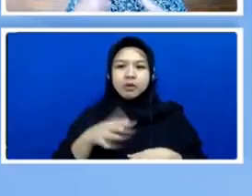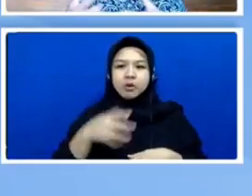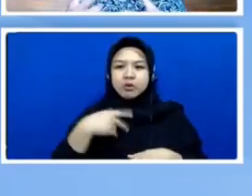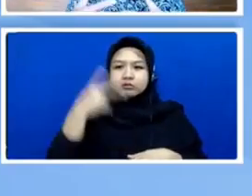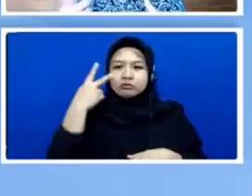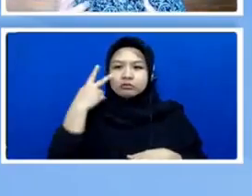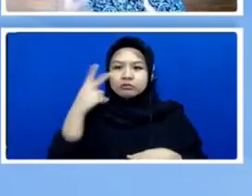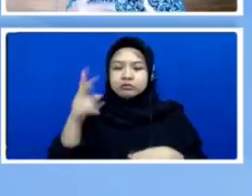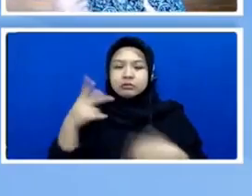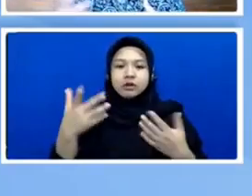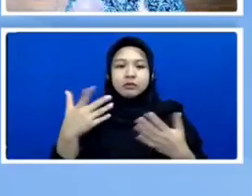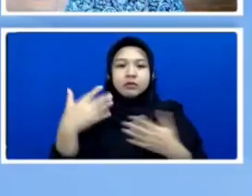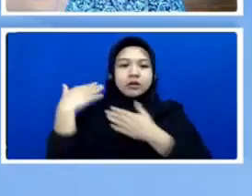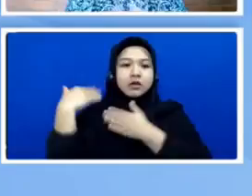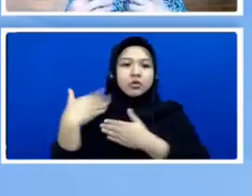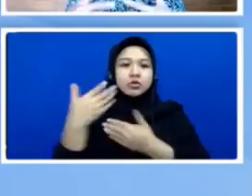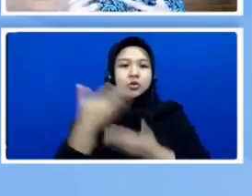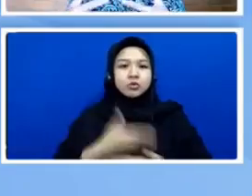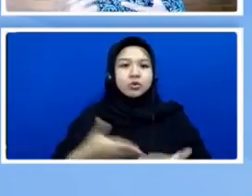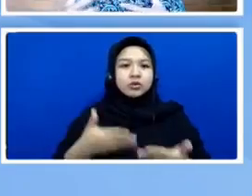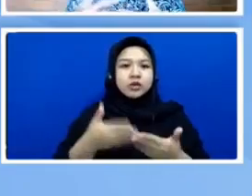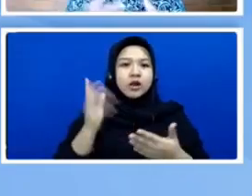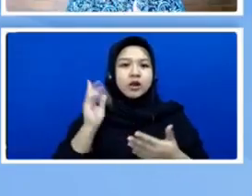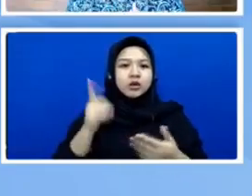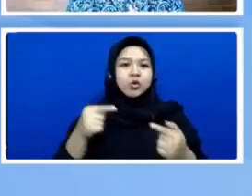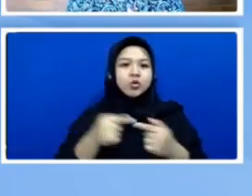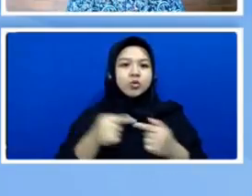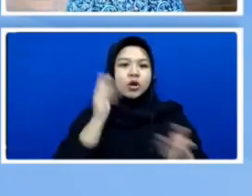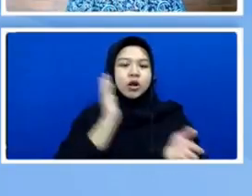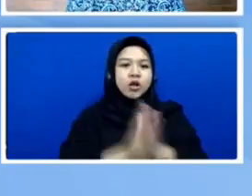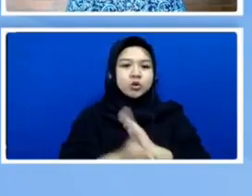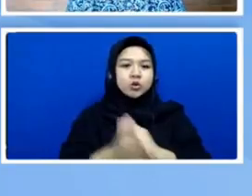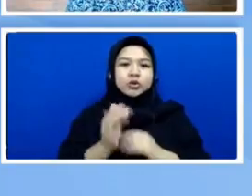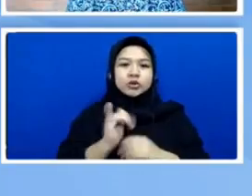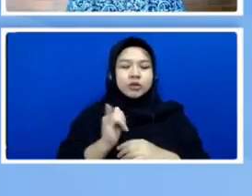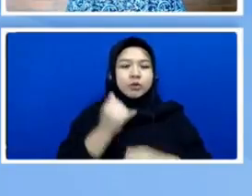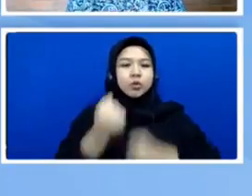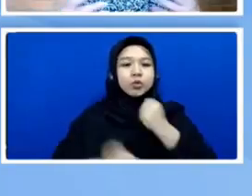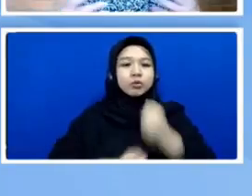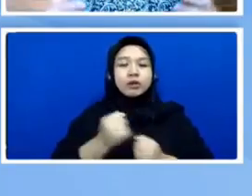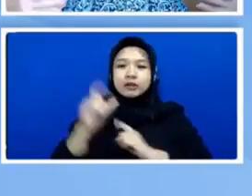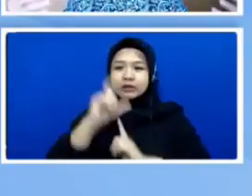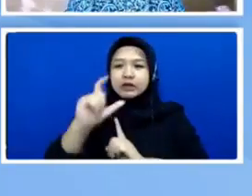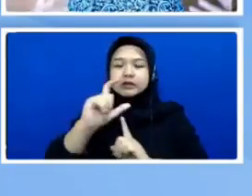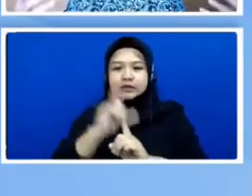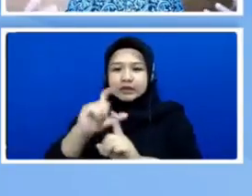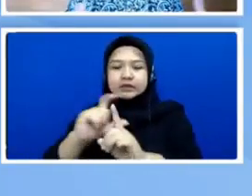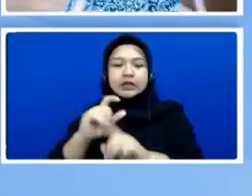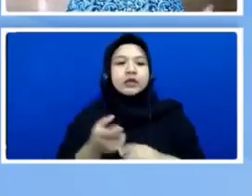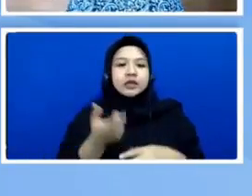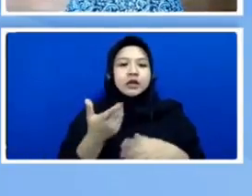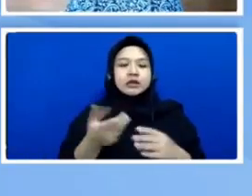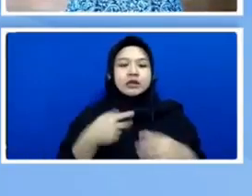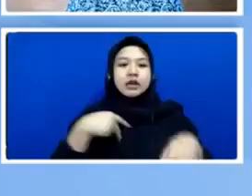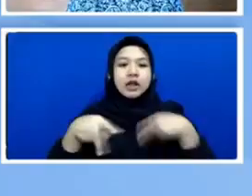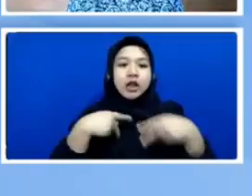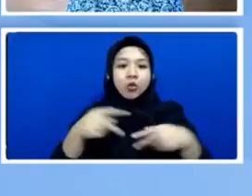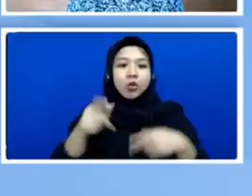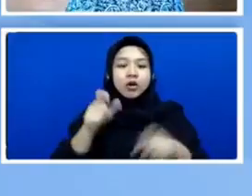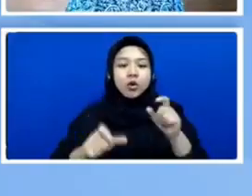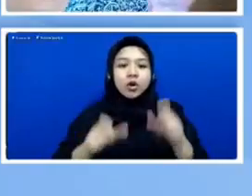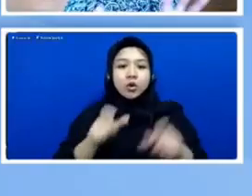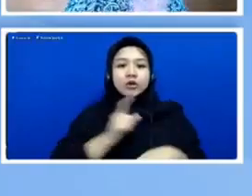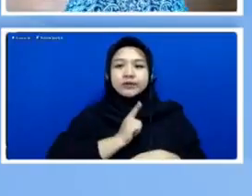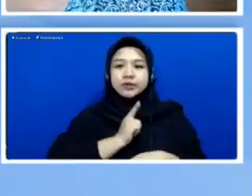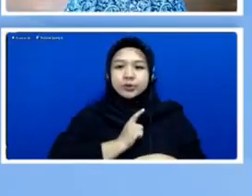punya korelasi langsung terhadap upaya contact tracing yang dilakukan secara volunteer oleh individu. Jadi mungkin